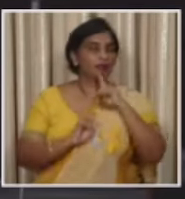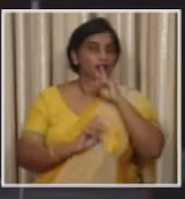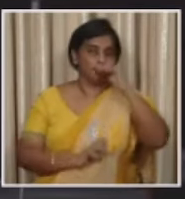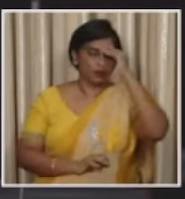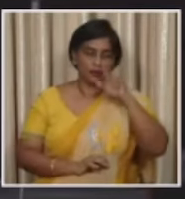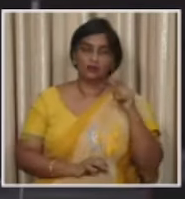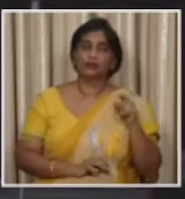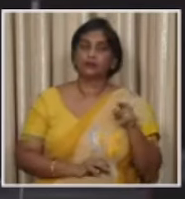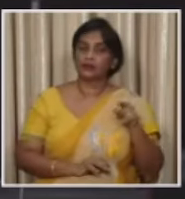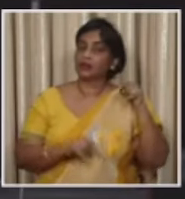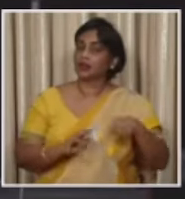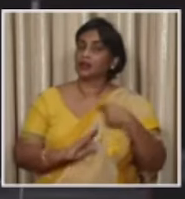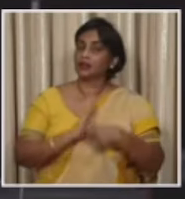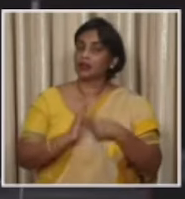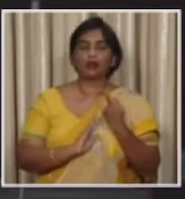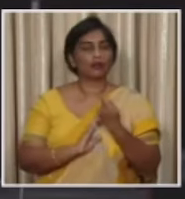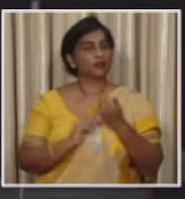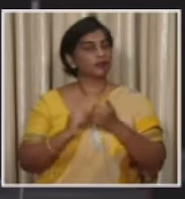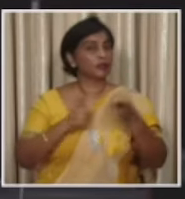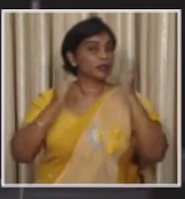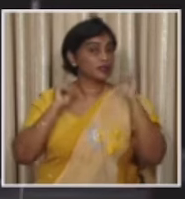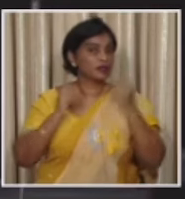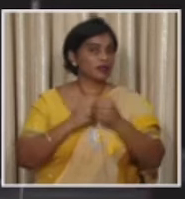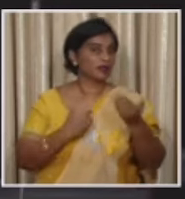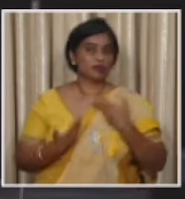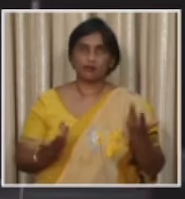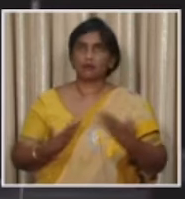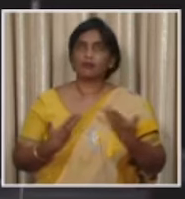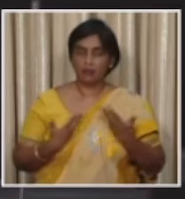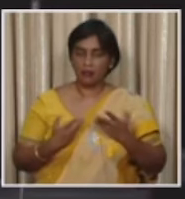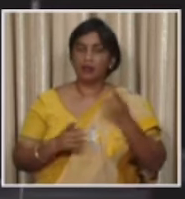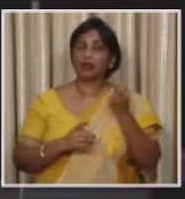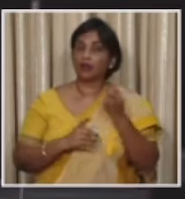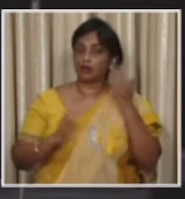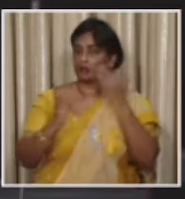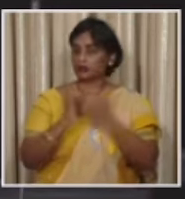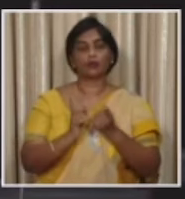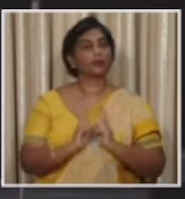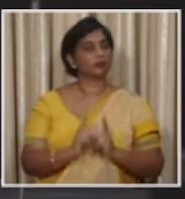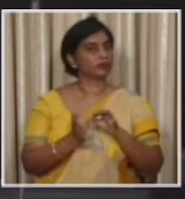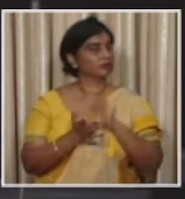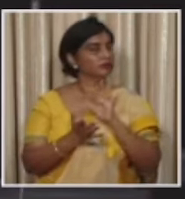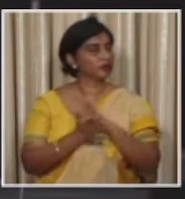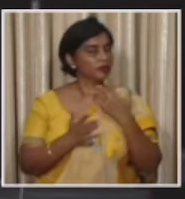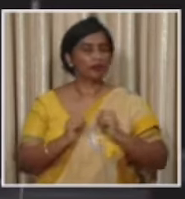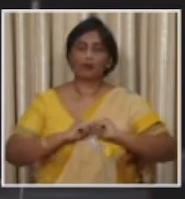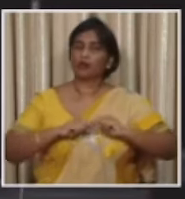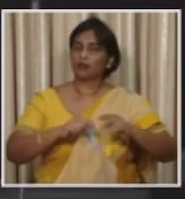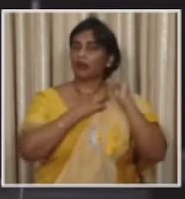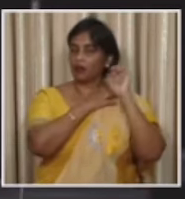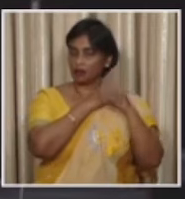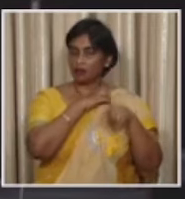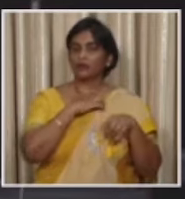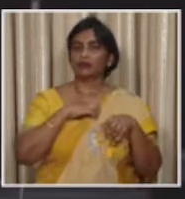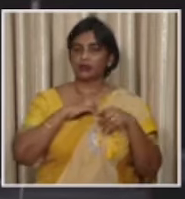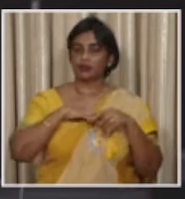කතානායකතුමනි, මේ රටේ ආර්ථිකයත් එක්ක සෙල්ලම් කරන්න අපි කාටවත් බෑ. ආර්ථිකය ස්ථාවර වෙලා තියෙනවා, ගමන් මග නිවැරදි වෙලා